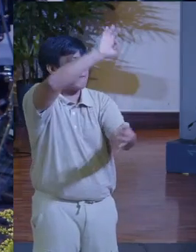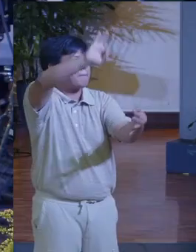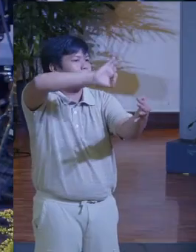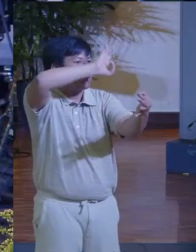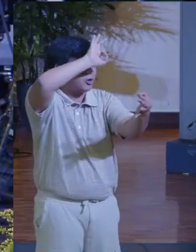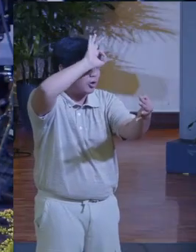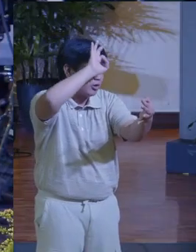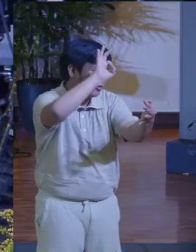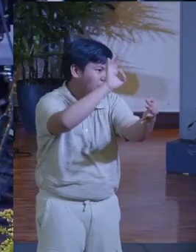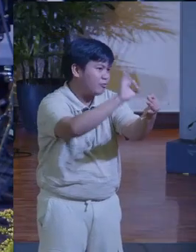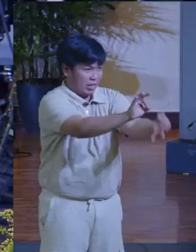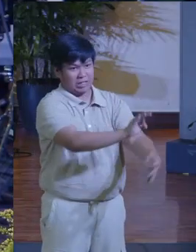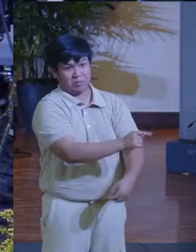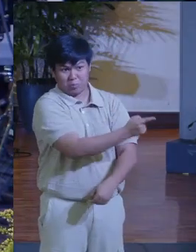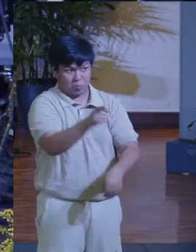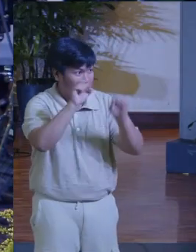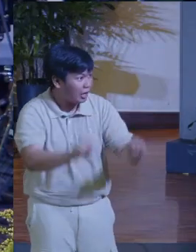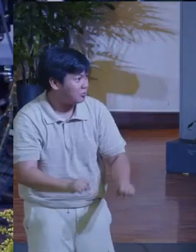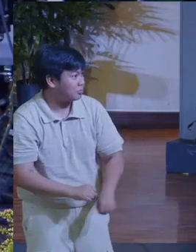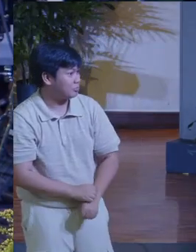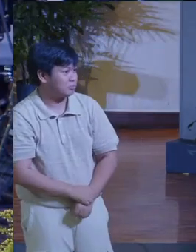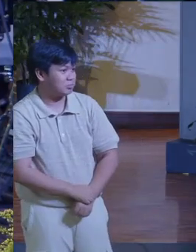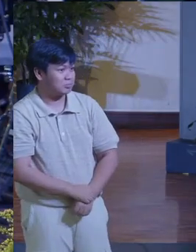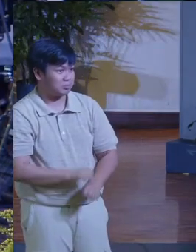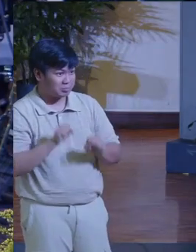Kaya nyo ba yon?